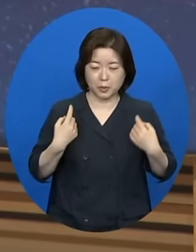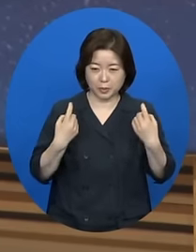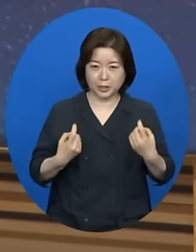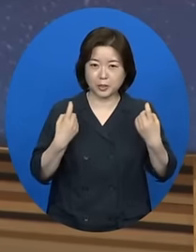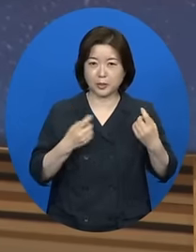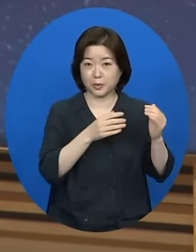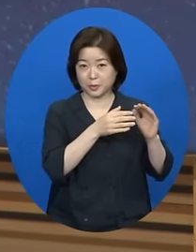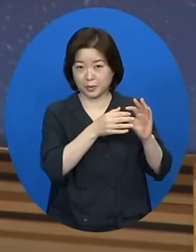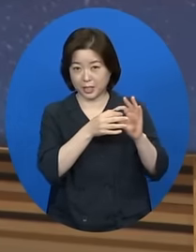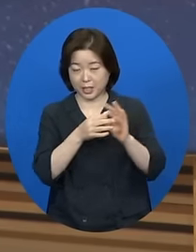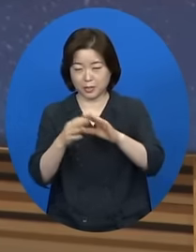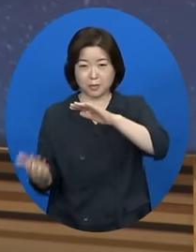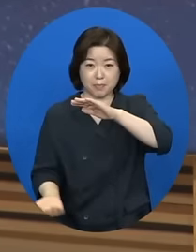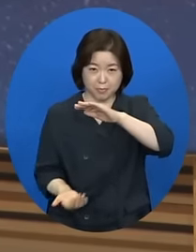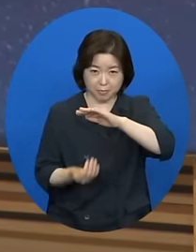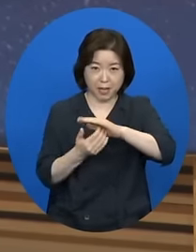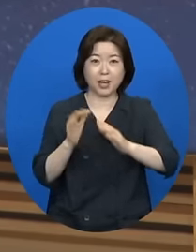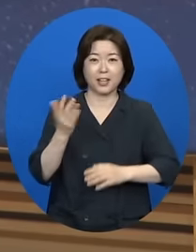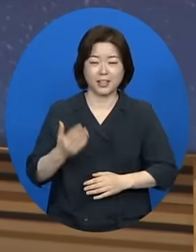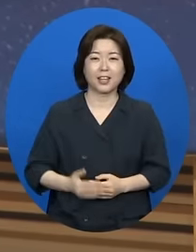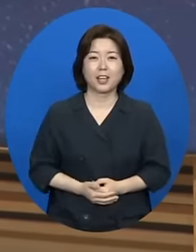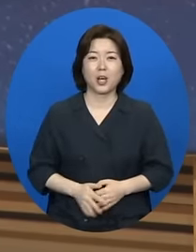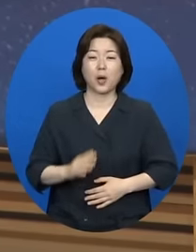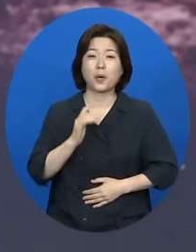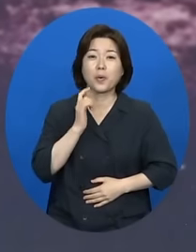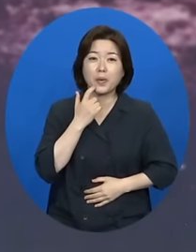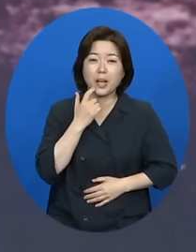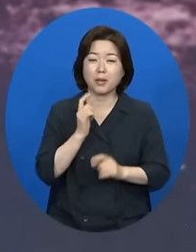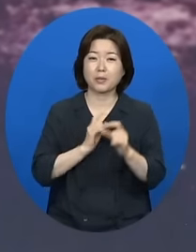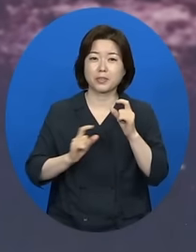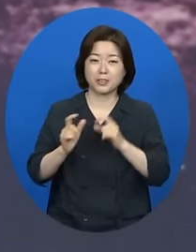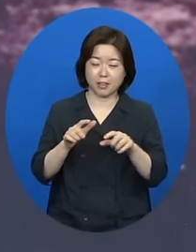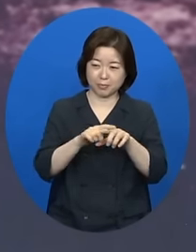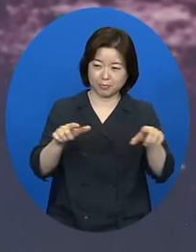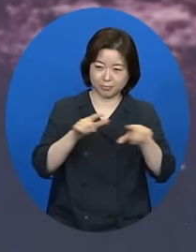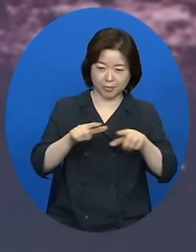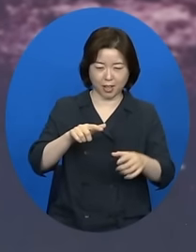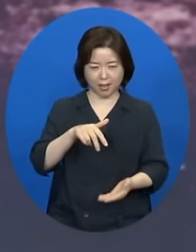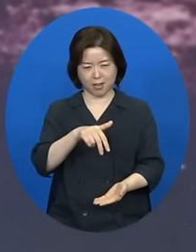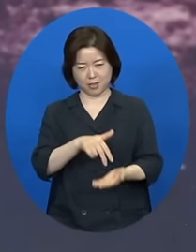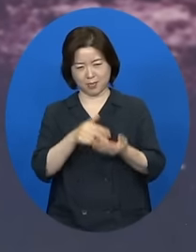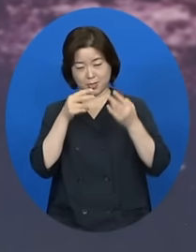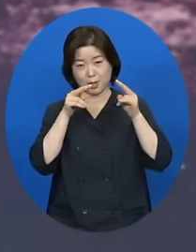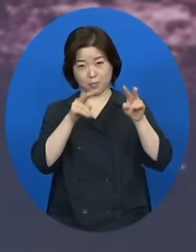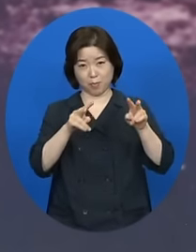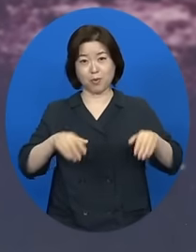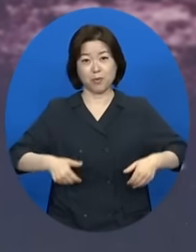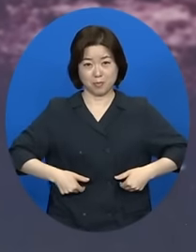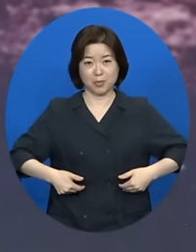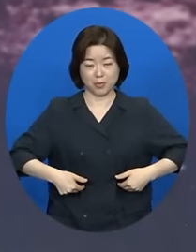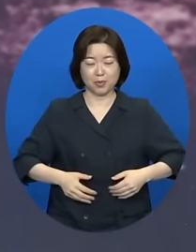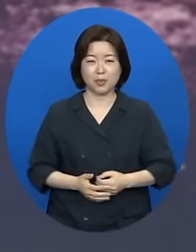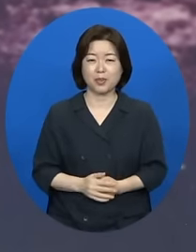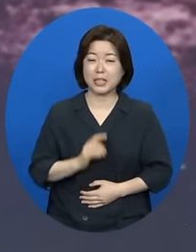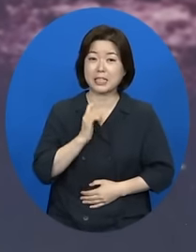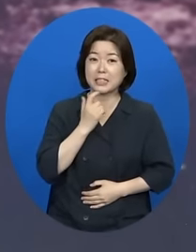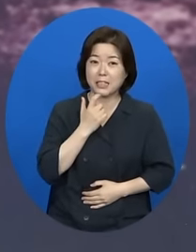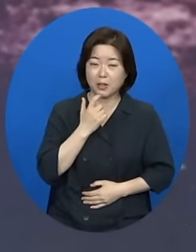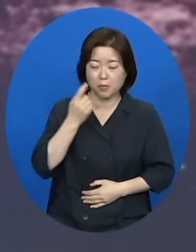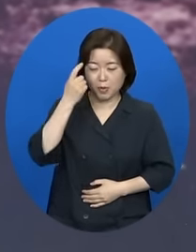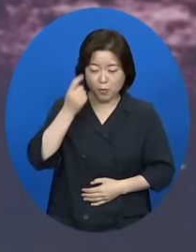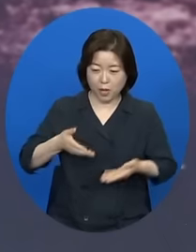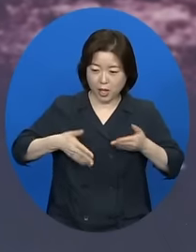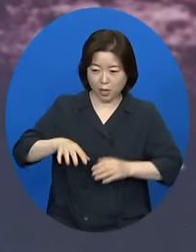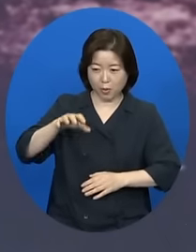우리는 이 시점에서 야곱을 좀 더 객관적으로 볼 필요가 있습니다. 왜 야곱이 고향을